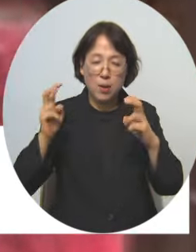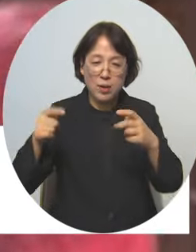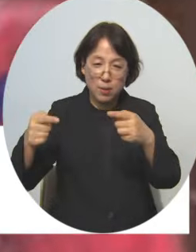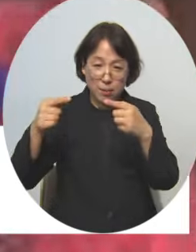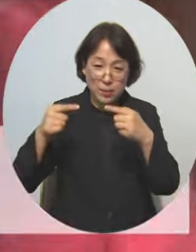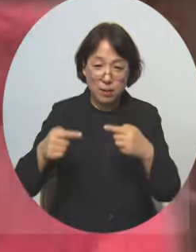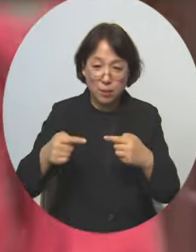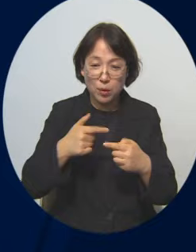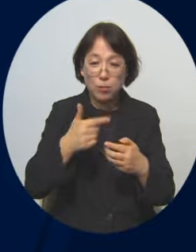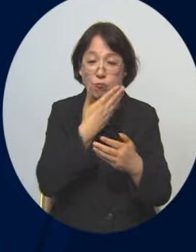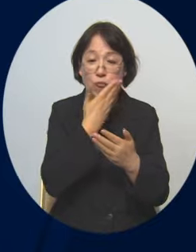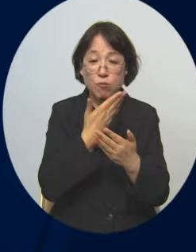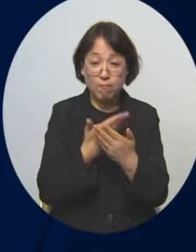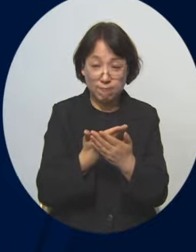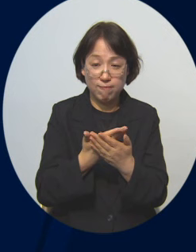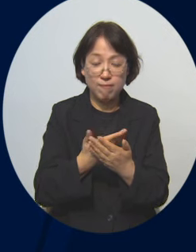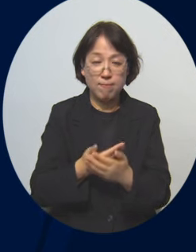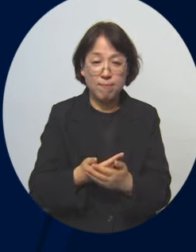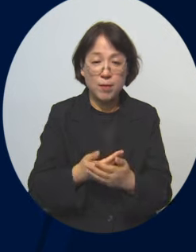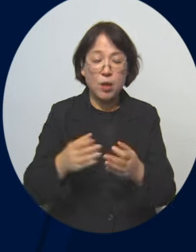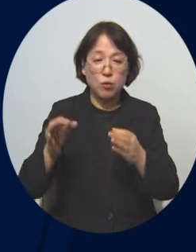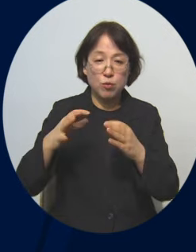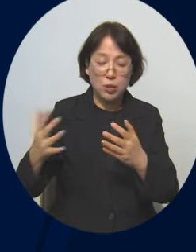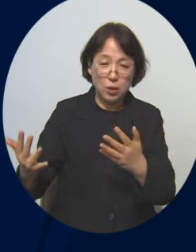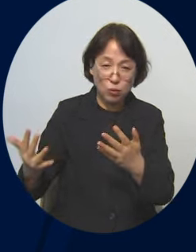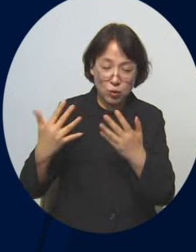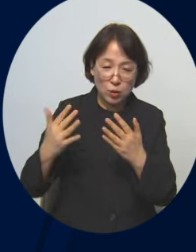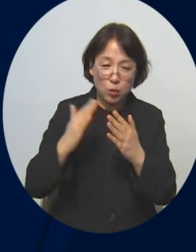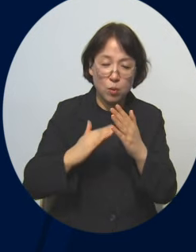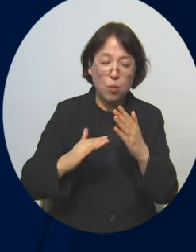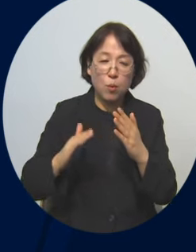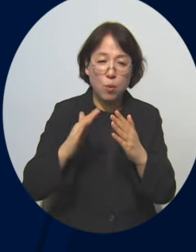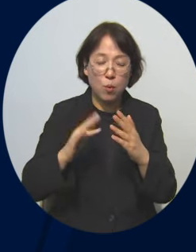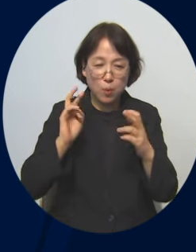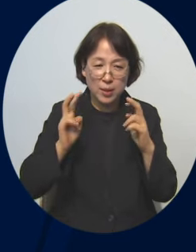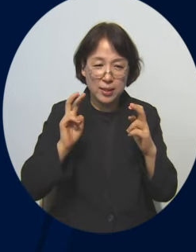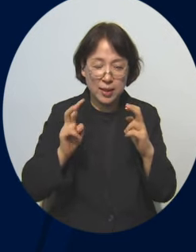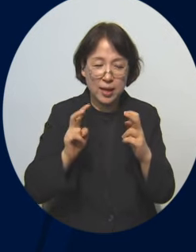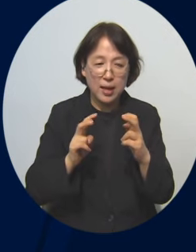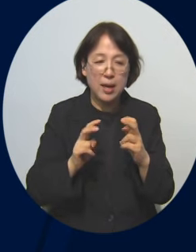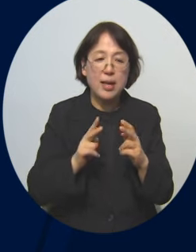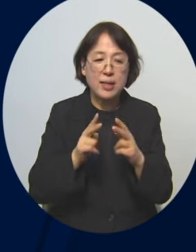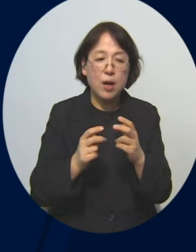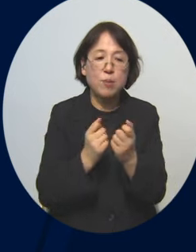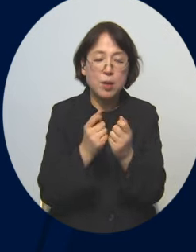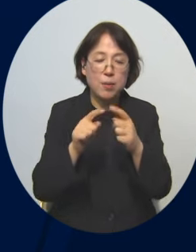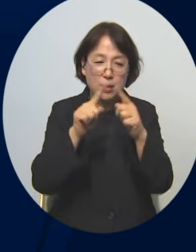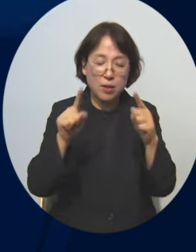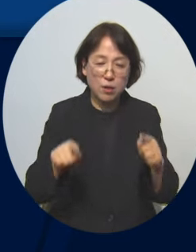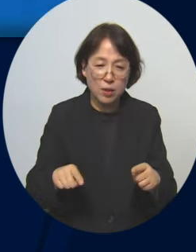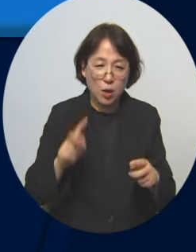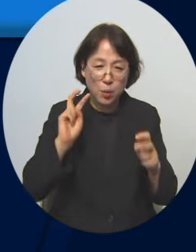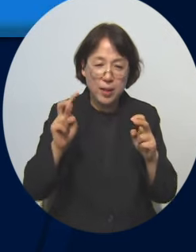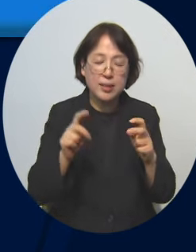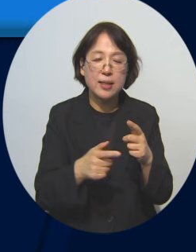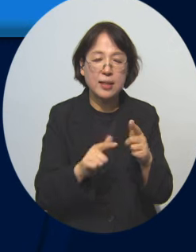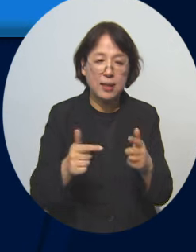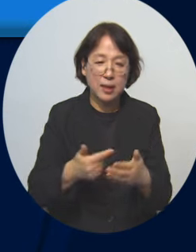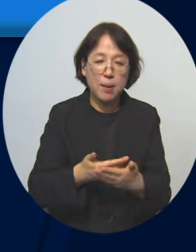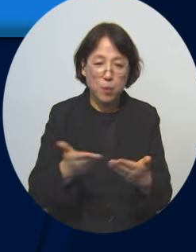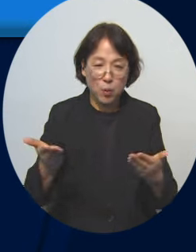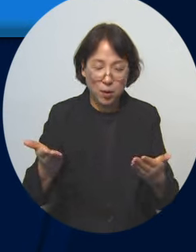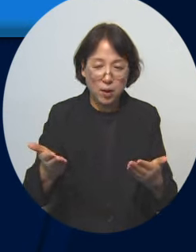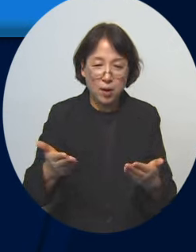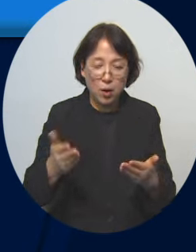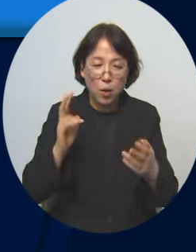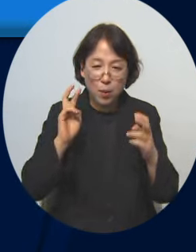중요하다는 입장입니다. 투자 유치는 공사가 공식적인 사업 설명서를 투자 의향이 있는 기업들에게 보내면 해당